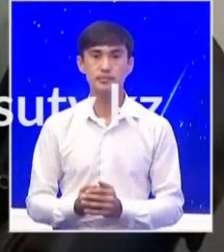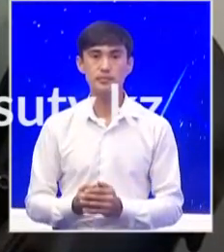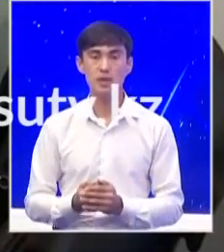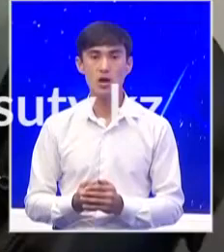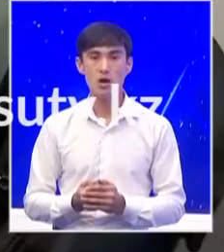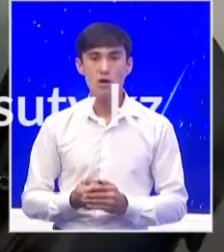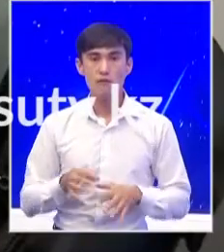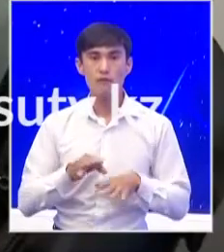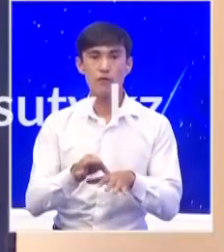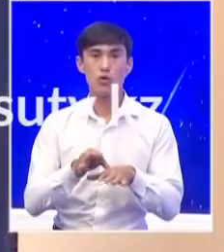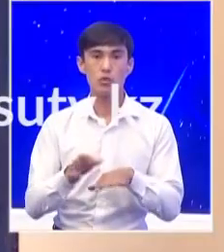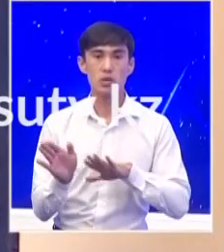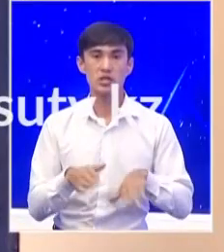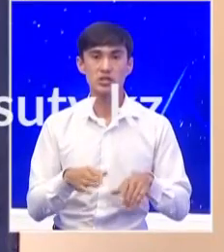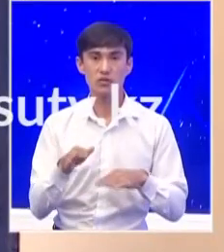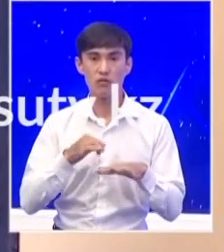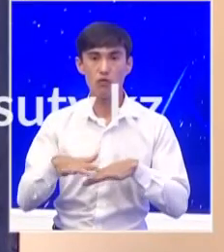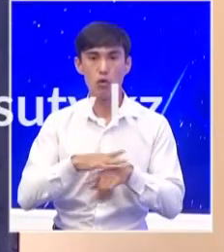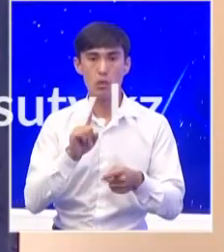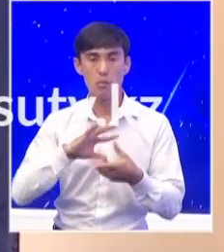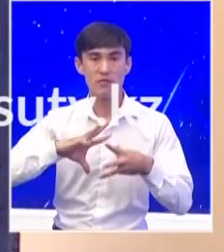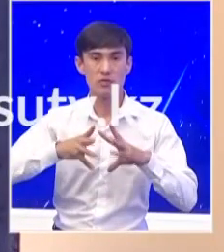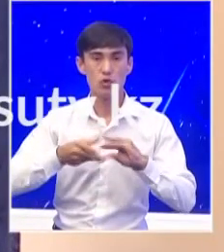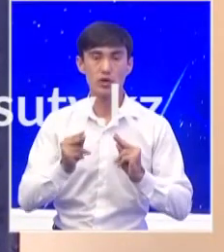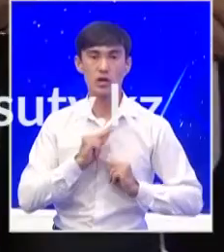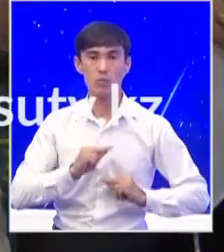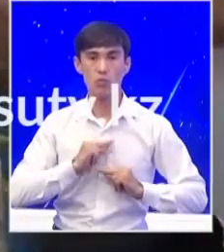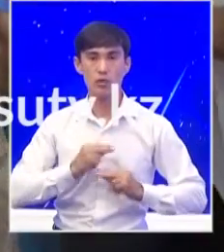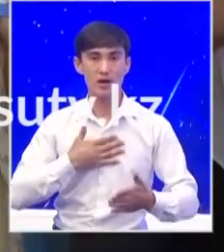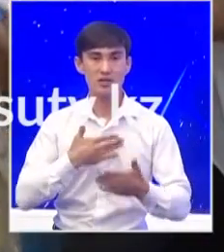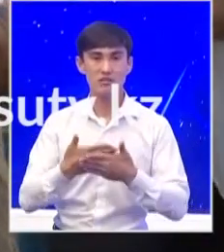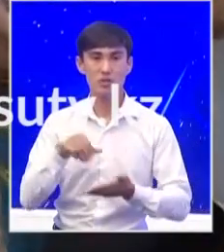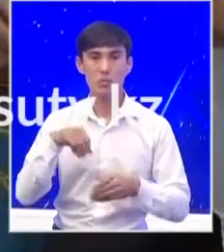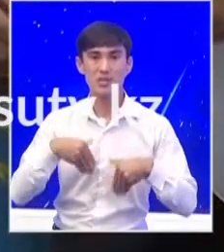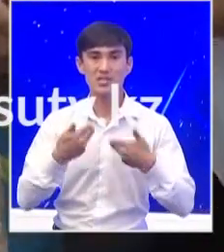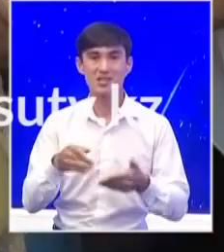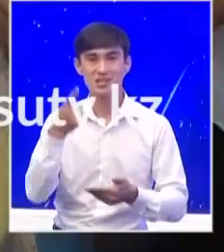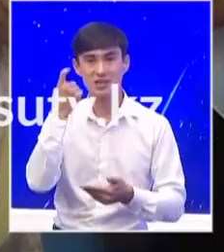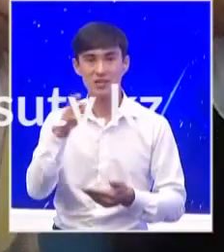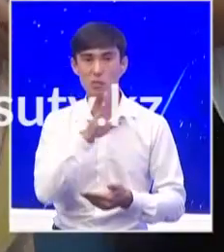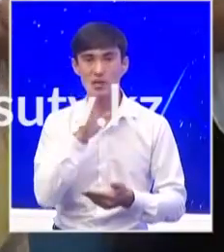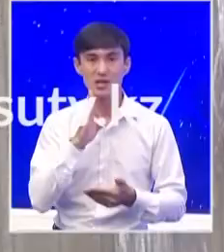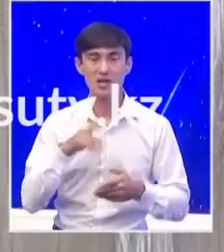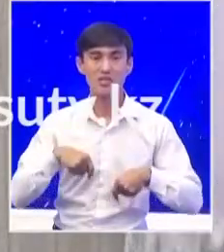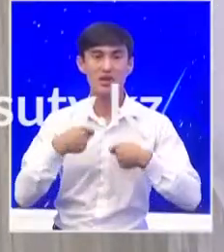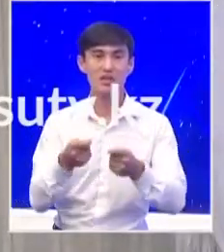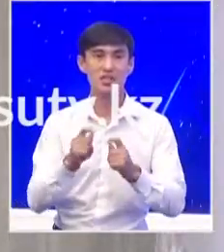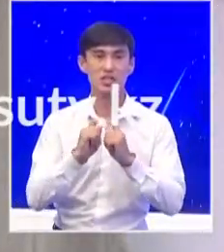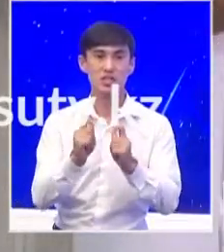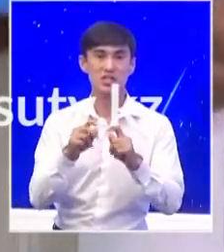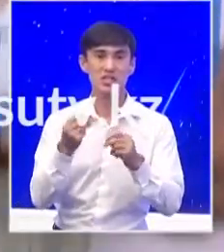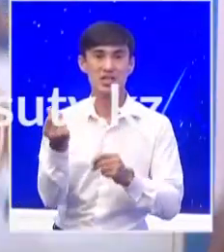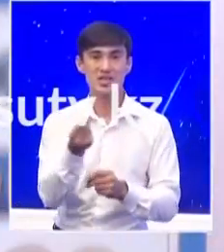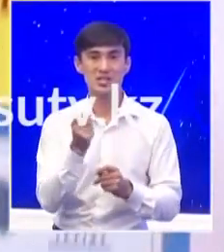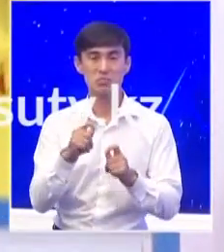прошедшего форума намечены планы на будущее и подведены итоги работы. А самые активные председатели советов матерей награждены денежными премиями за